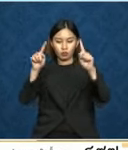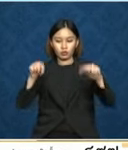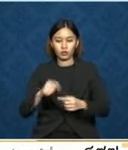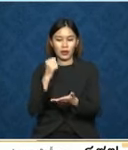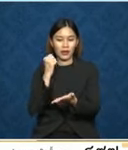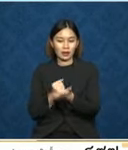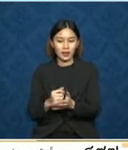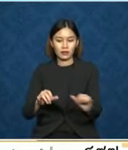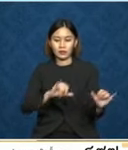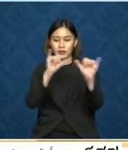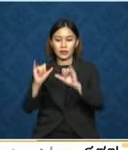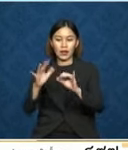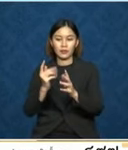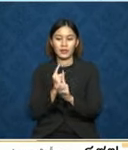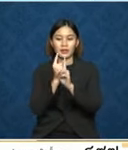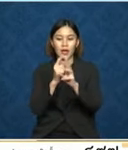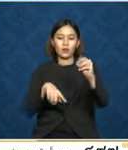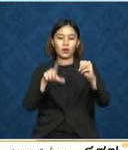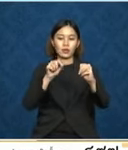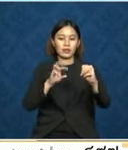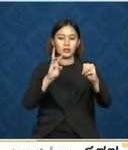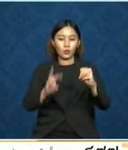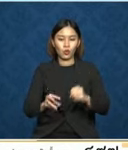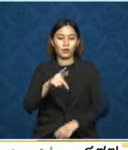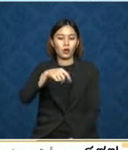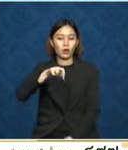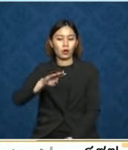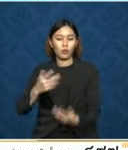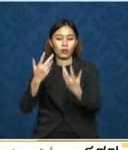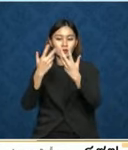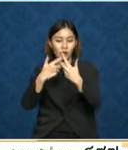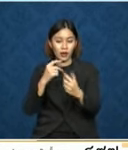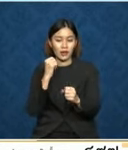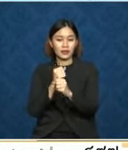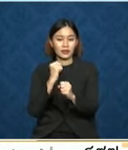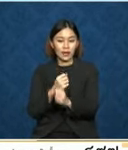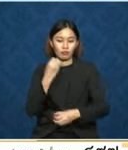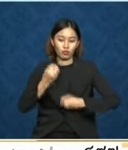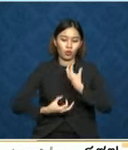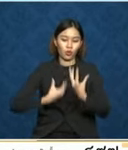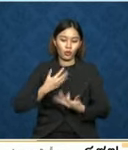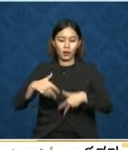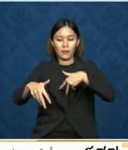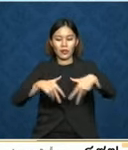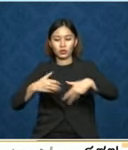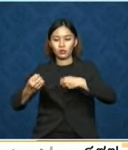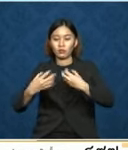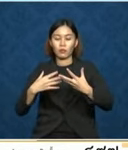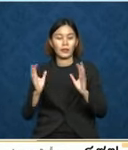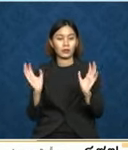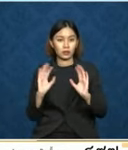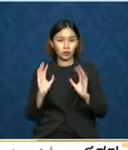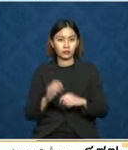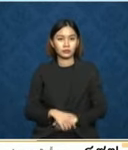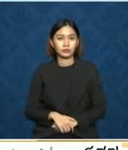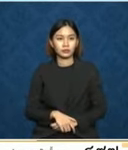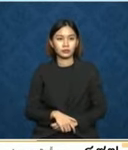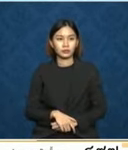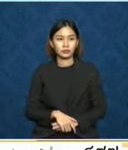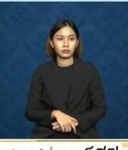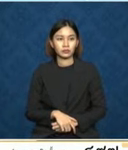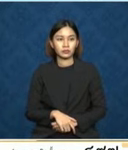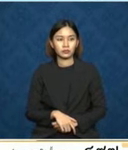พรบโรงงานจะต้องดำเนินการรับฟังความคิดเห็นของประชาชนแต่อย่างใดขอสไลด์ต่อไปด้วยครับแปลว่า